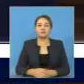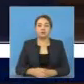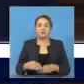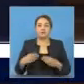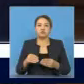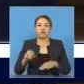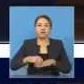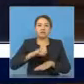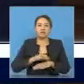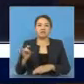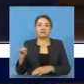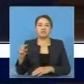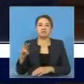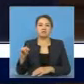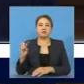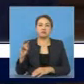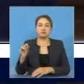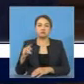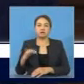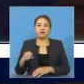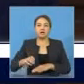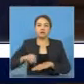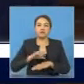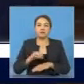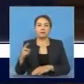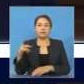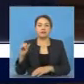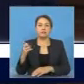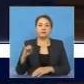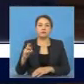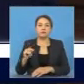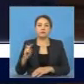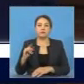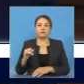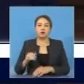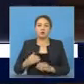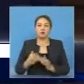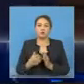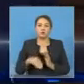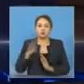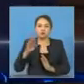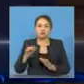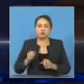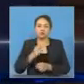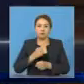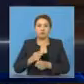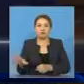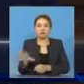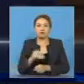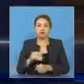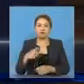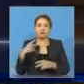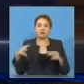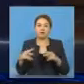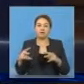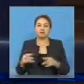Поручаю акиму Иргизского района Аканату Шахину и акиму Байганинского района Кайрату Атарову усилить работу во всех сферах и привести